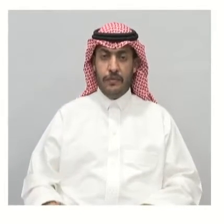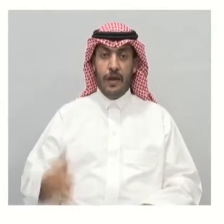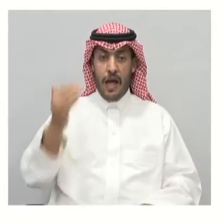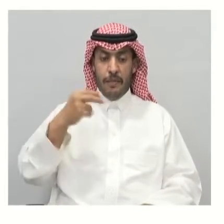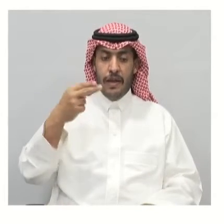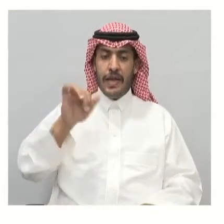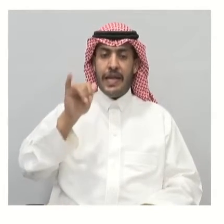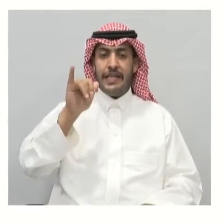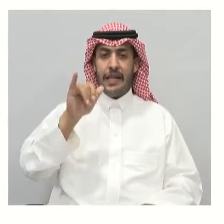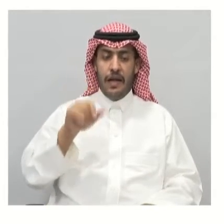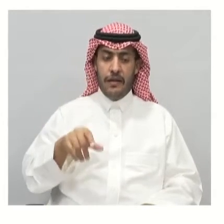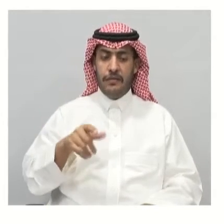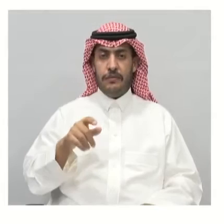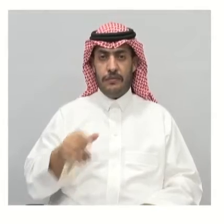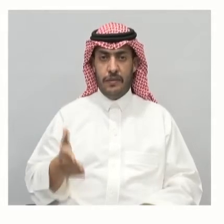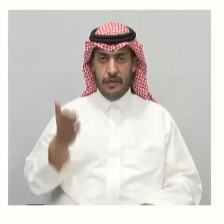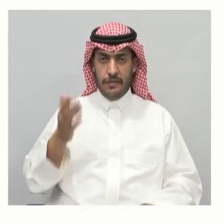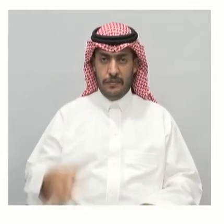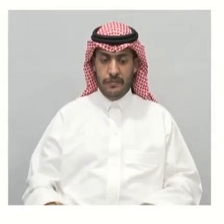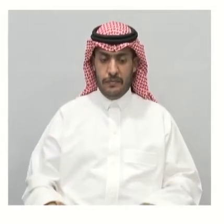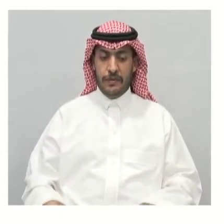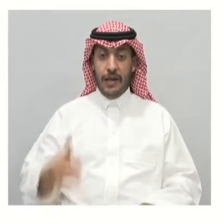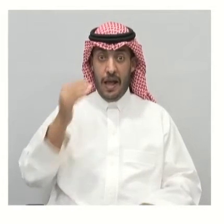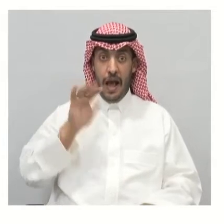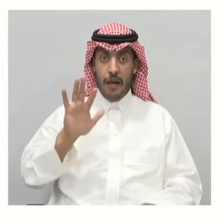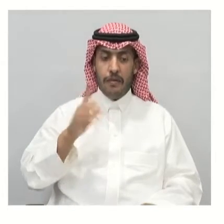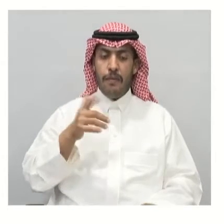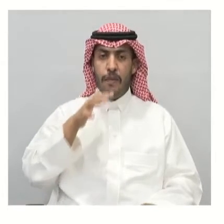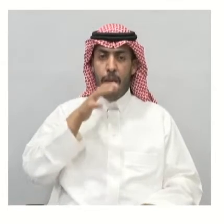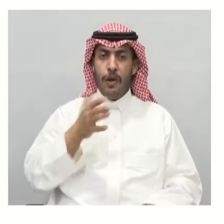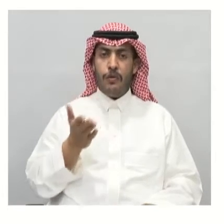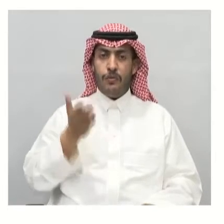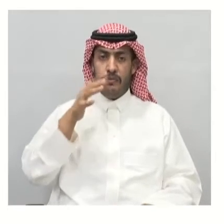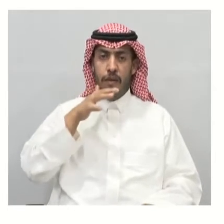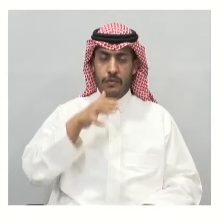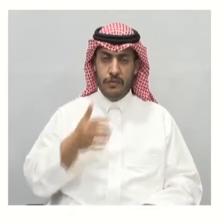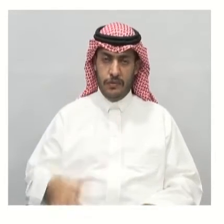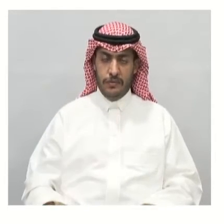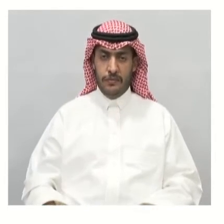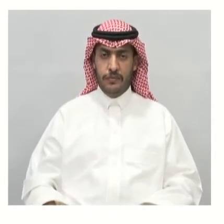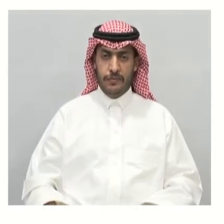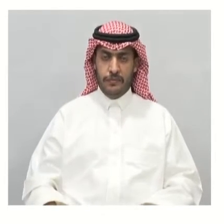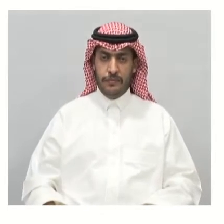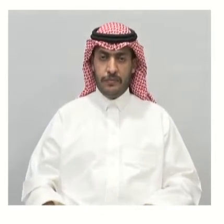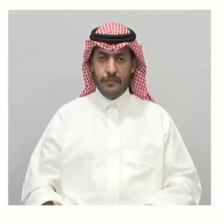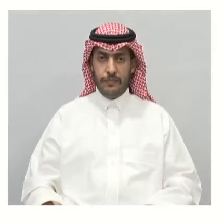اربعه عيسى عليه السلام خمسه النبي محمد صلى الله عليه